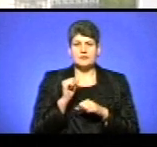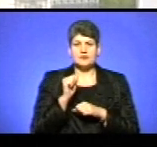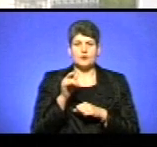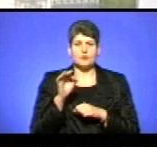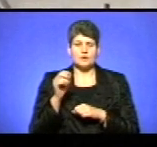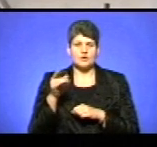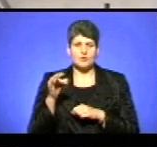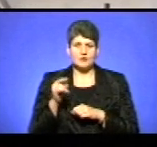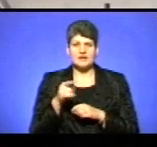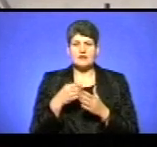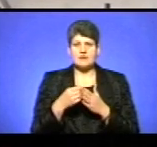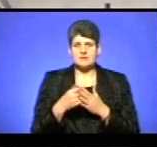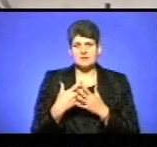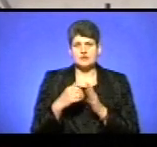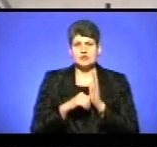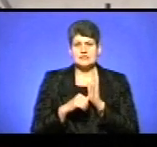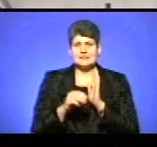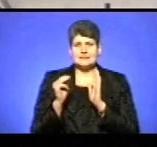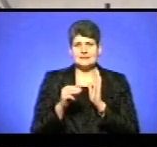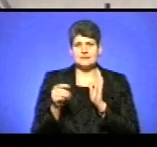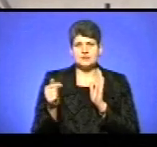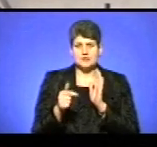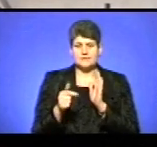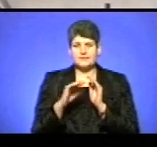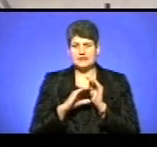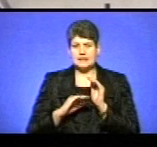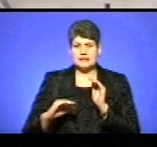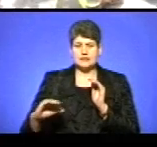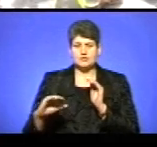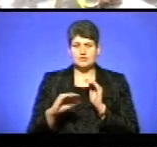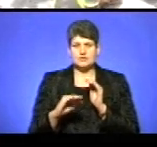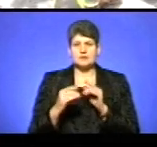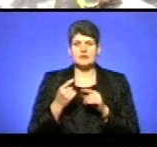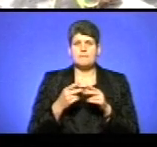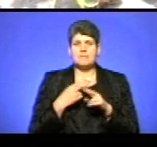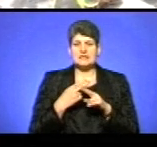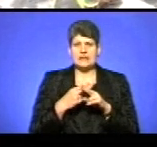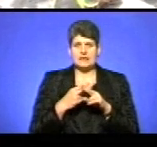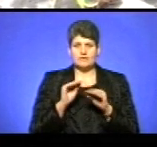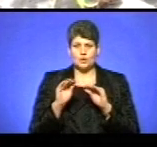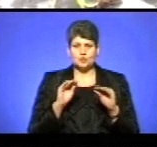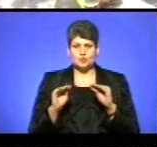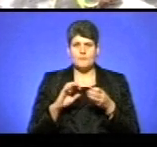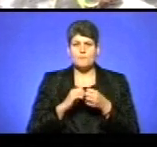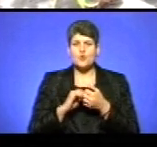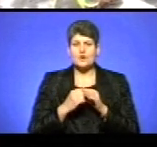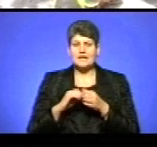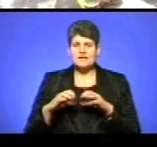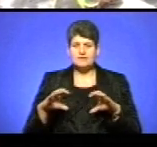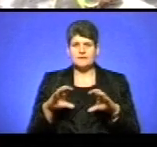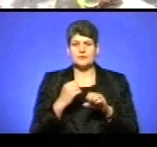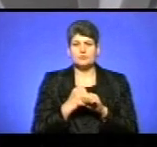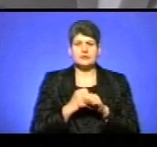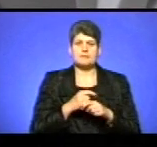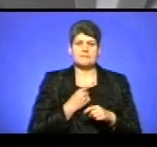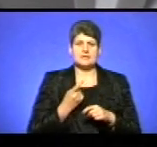Огірок. Їхня вартість – 60 тисяч гривень. Над нижньою частиною пам'ятника – це металеві конструкції та бруківка – працювали майстри з